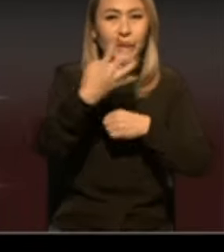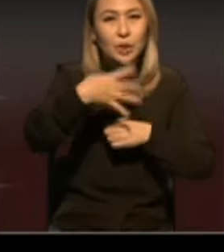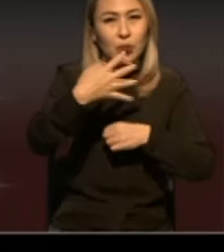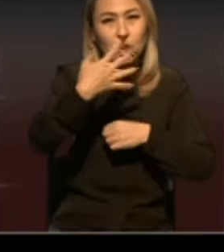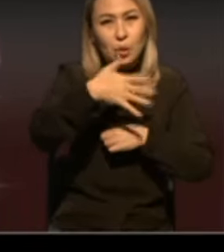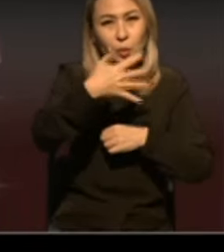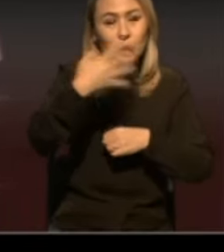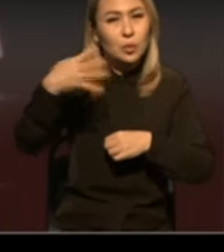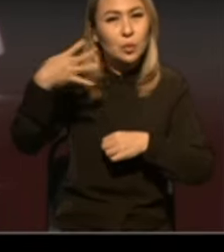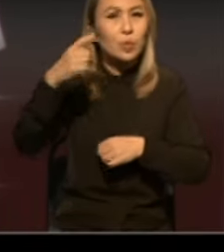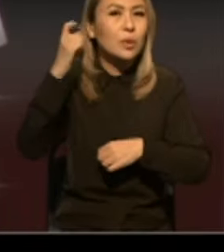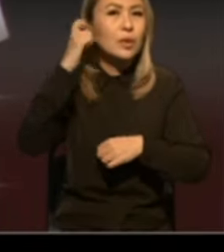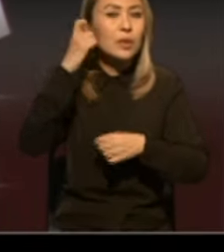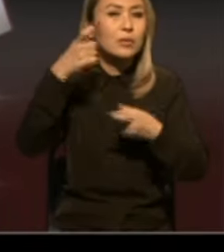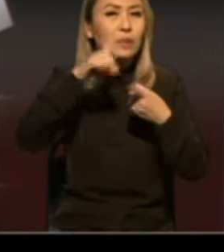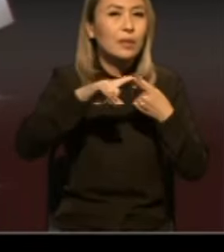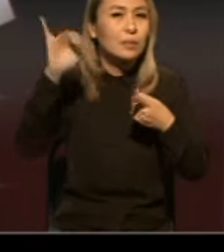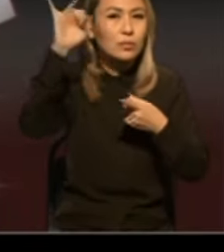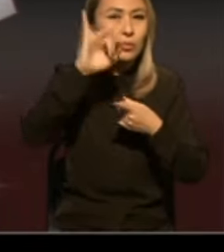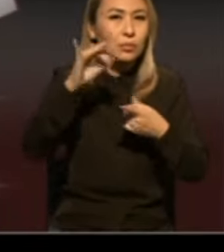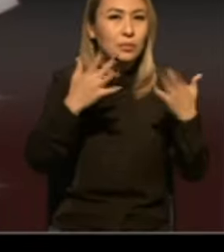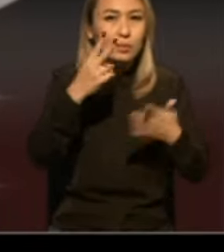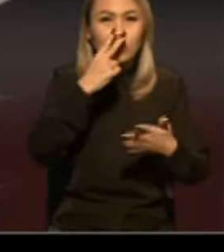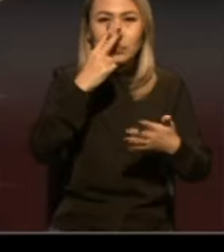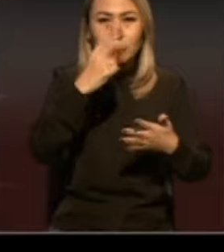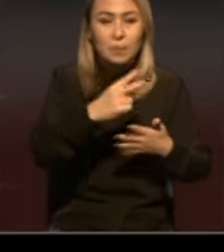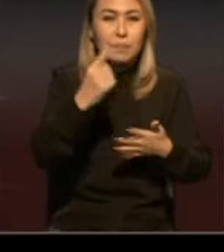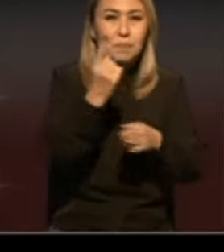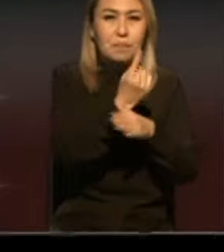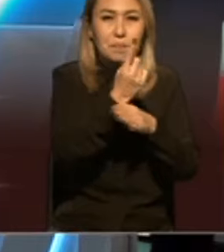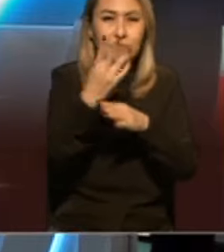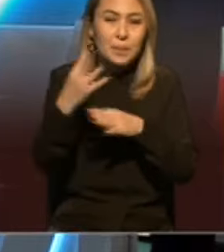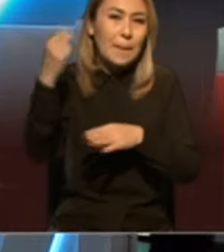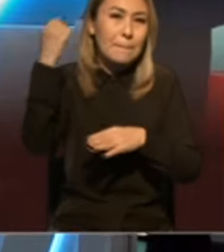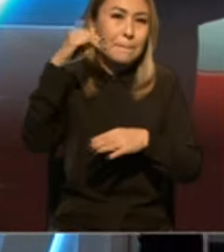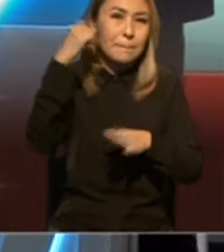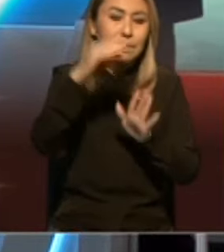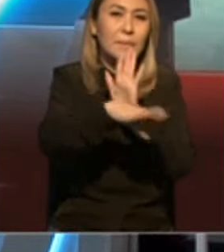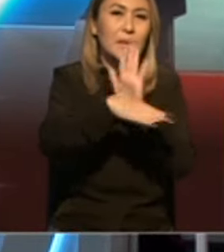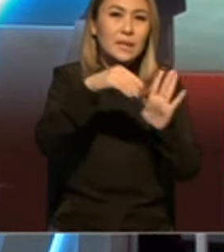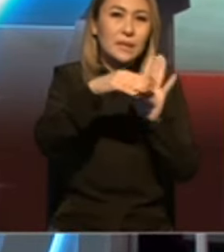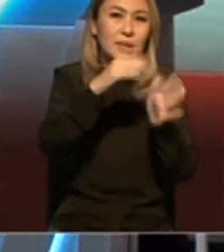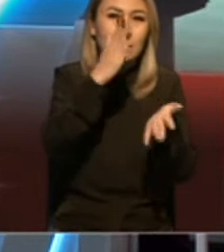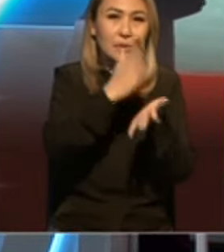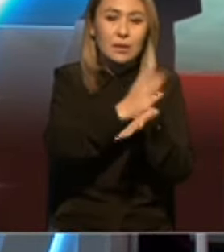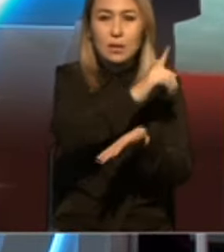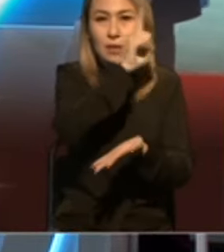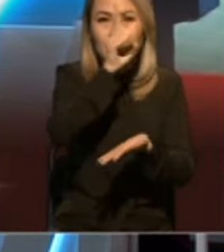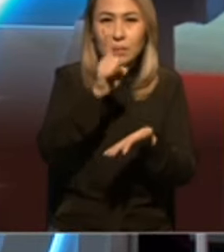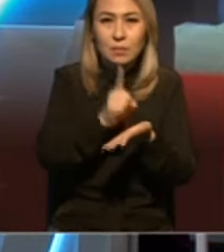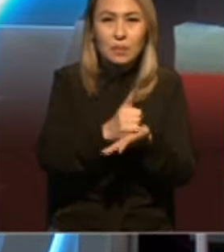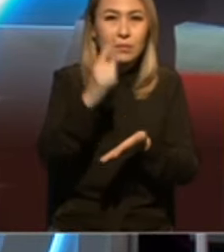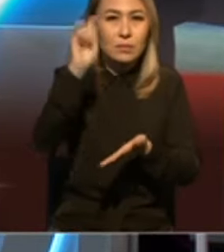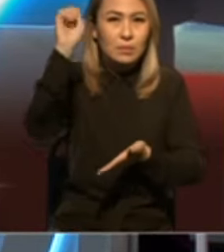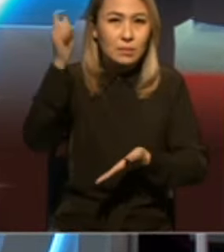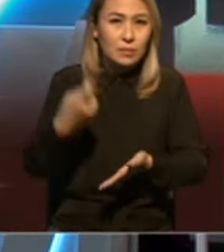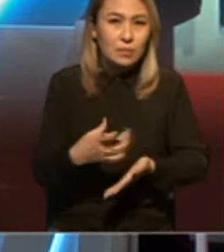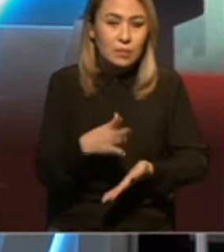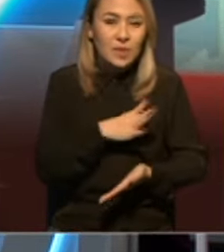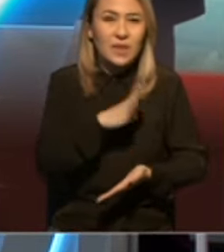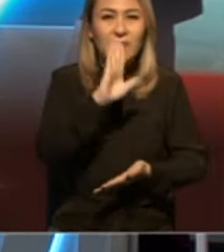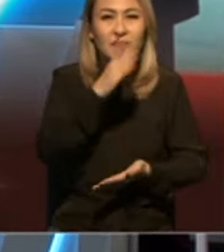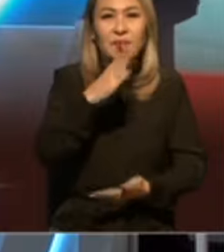жылдық тарихын қарайтын болсақ, бірнеше президенттер сайланған, сол президенттердің тұсында міндетті түрде бір соғыстар болған. Вьетнам